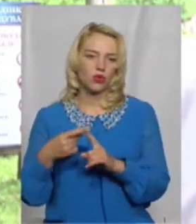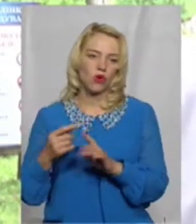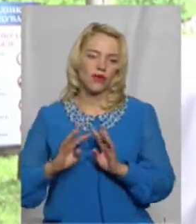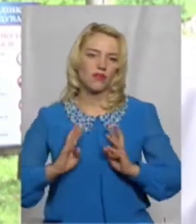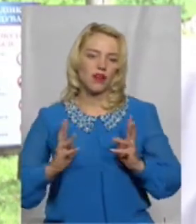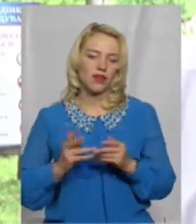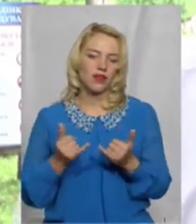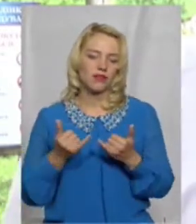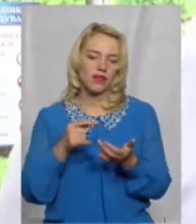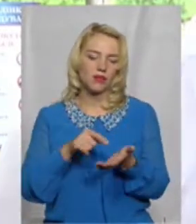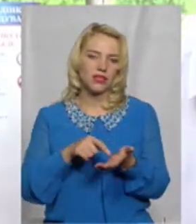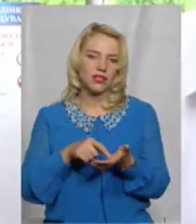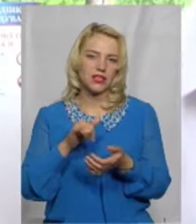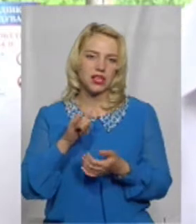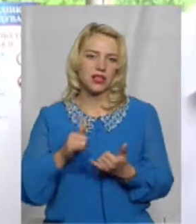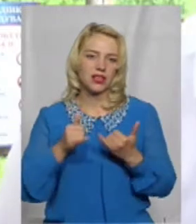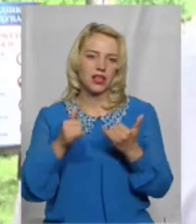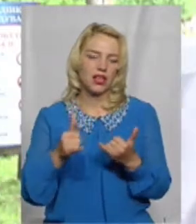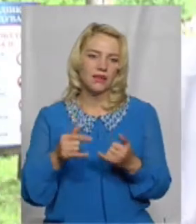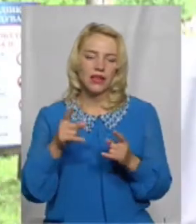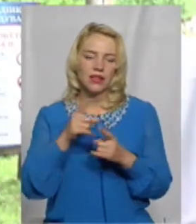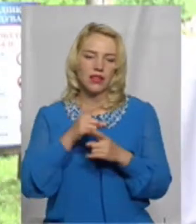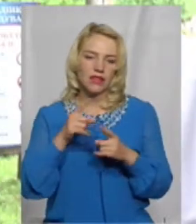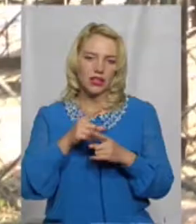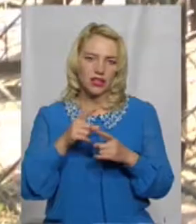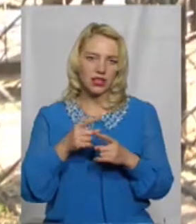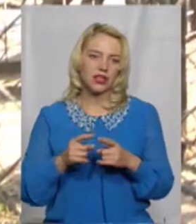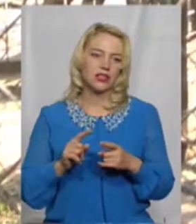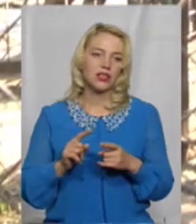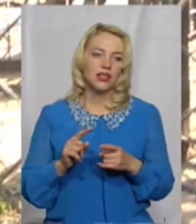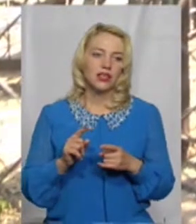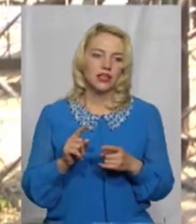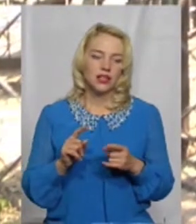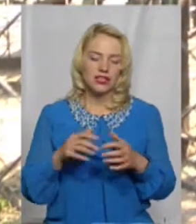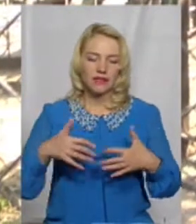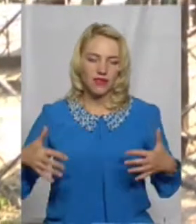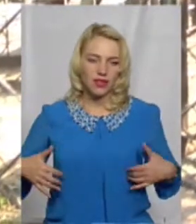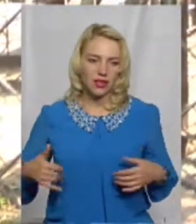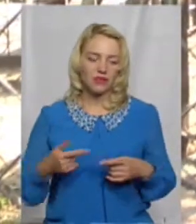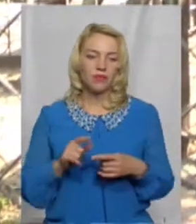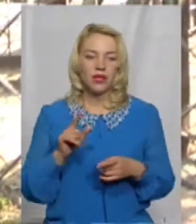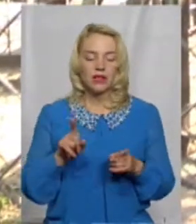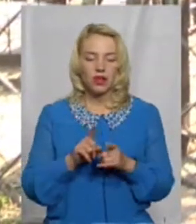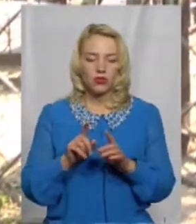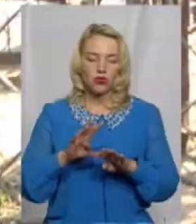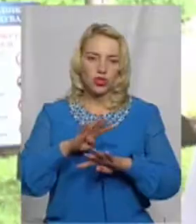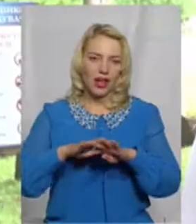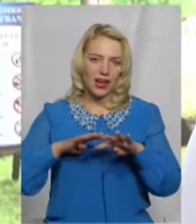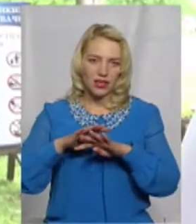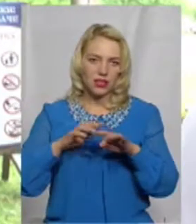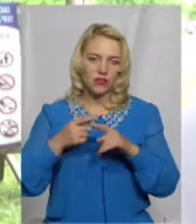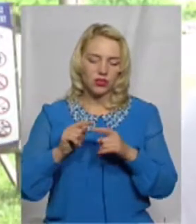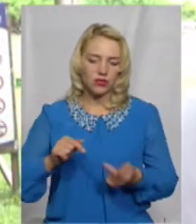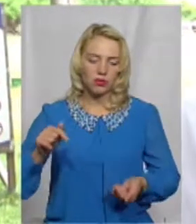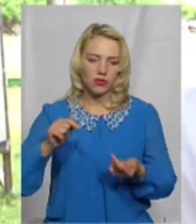для птиці, для невеликих таких звірів і птахів. Також, каже Олександр Боднарчук, клітки тварин відповідають нормам. Ми